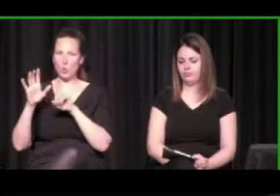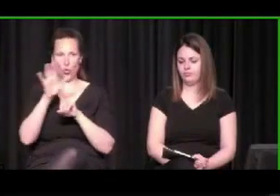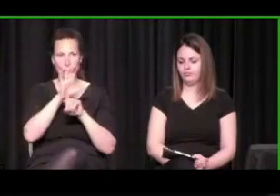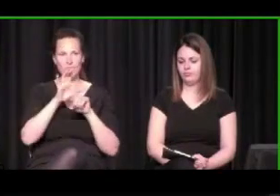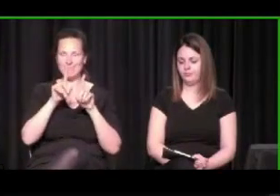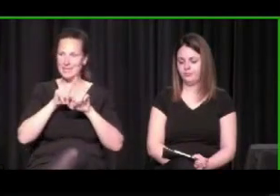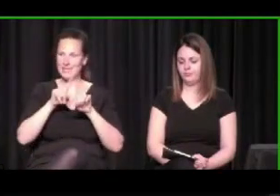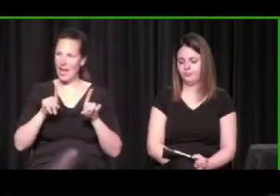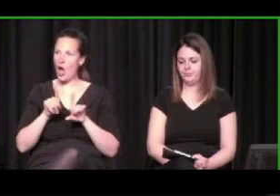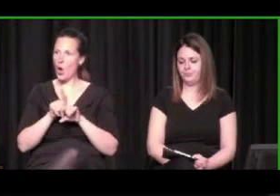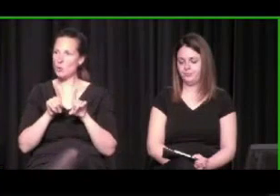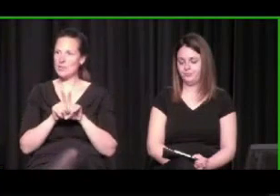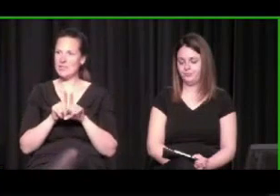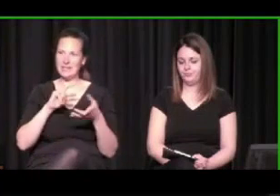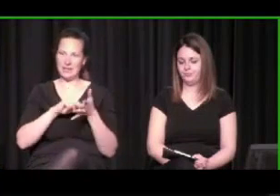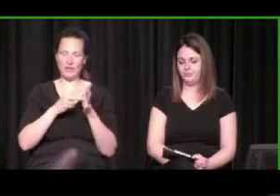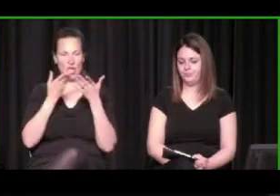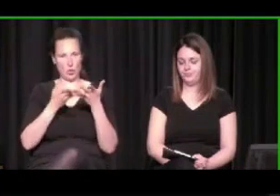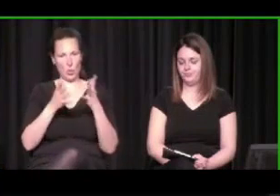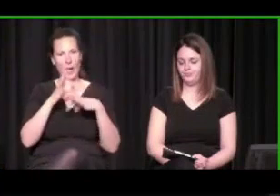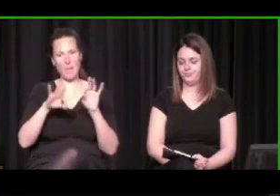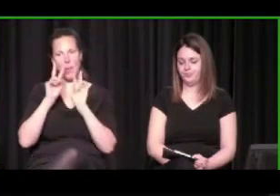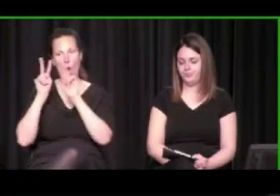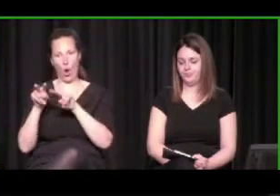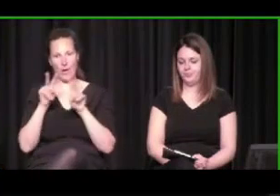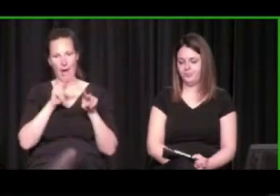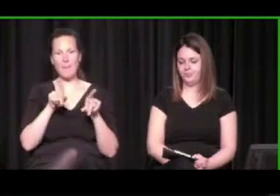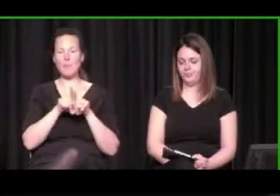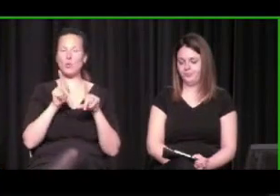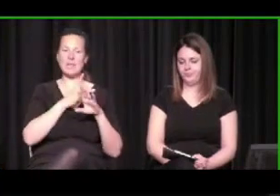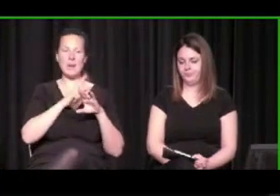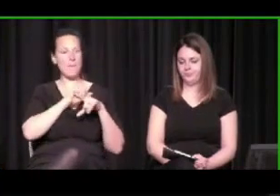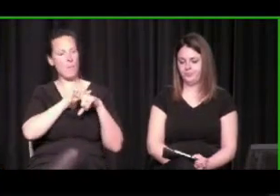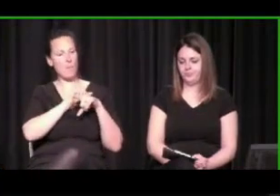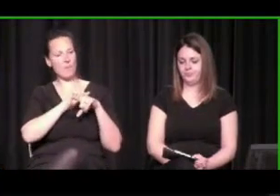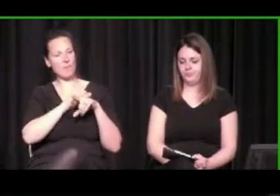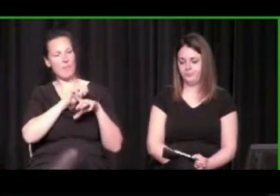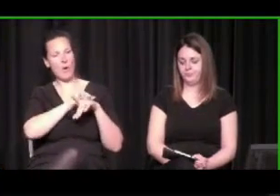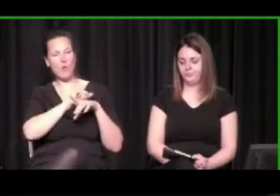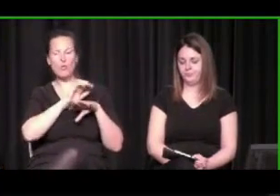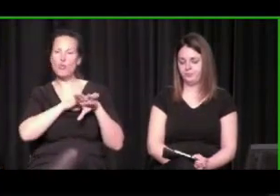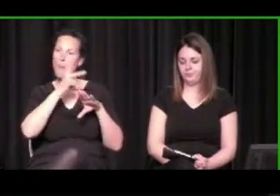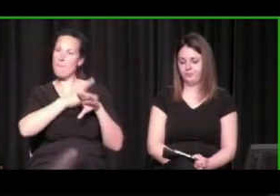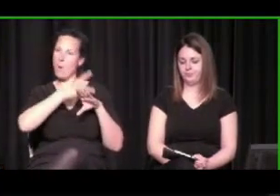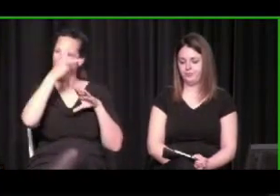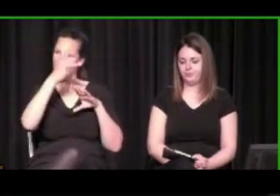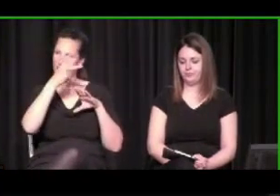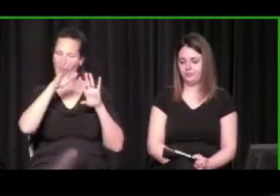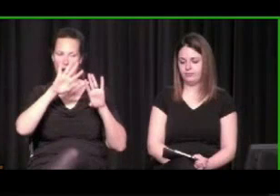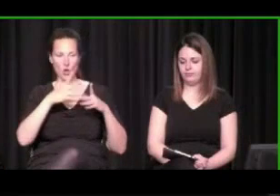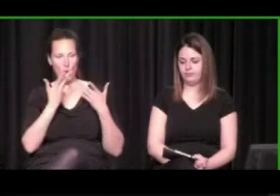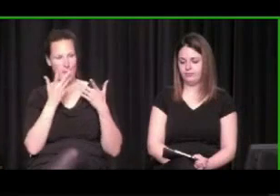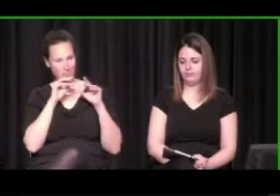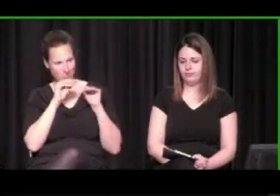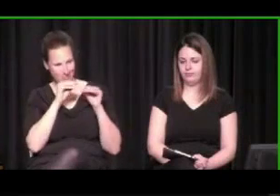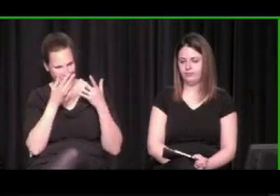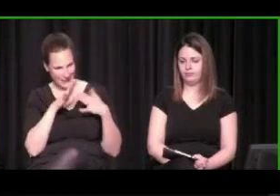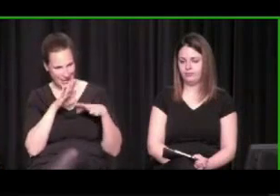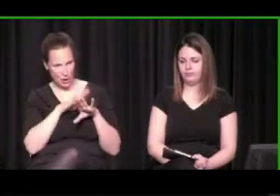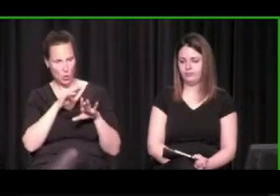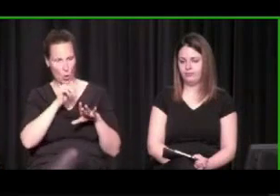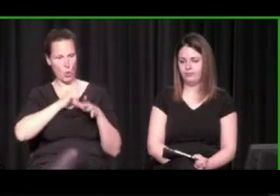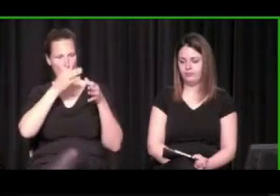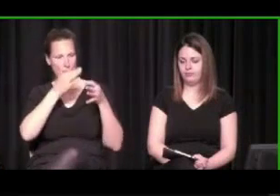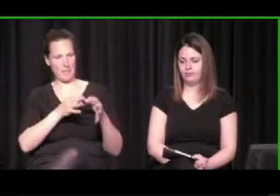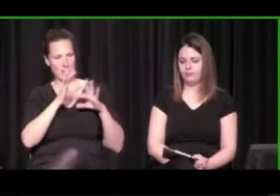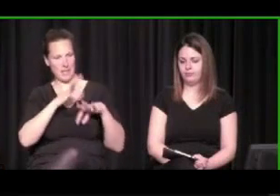il y a des écarts. Donc, c'est des éléments. Et bien sûr, la formation des professionnels, sur cette approche-là, sur cette perspective-là